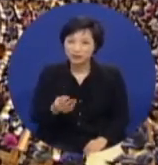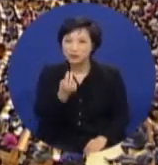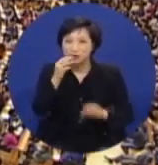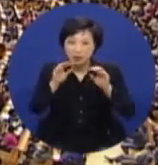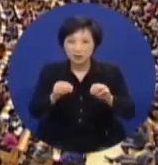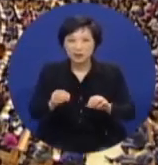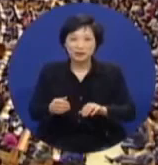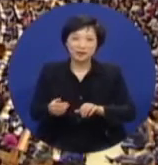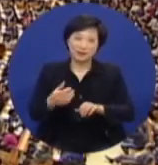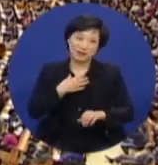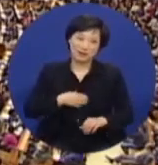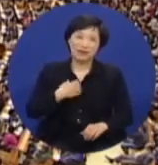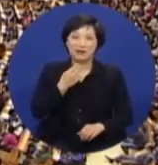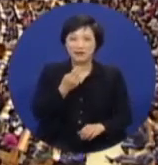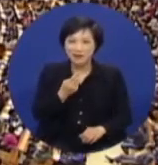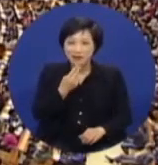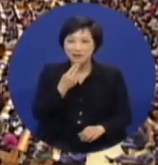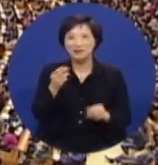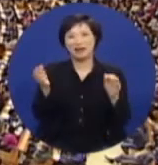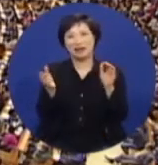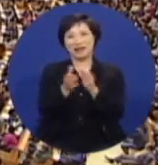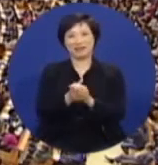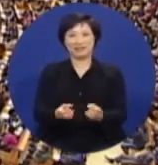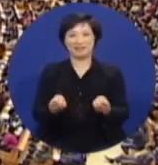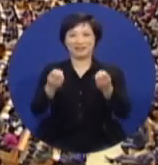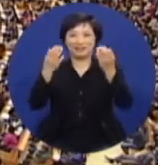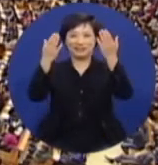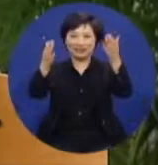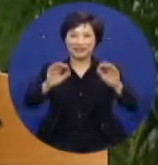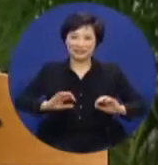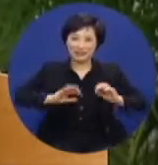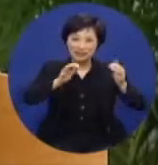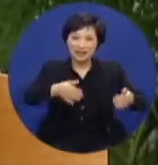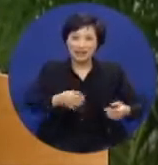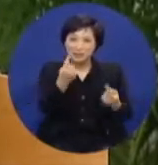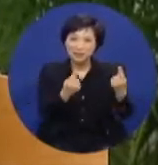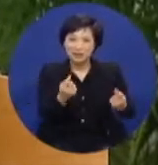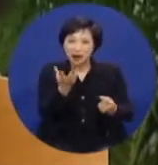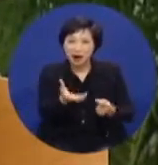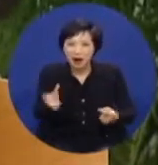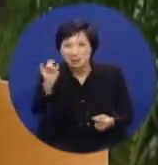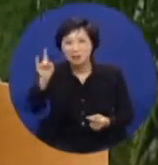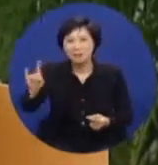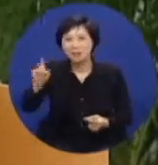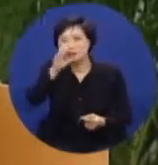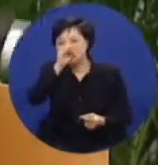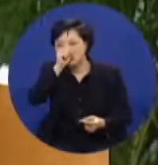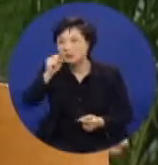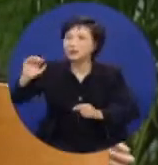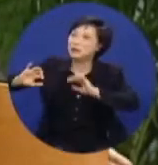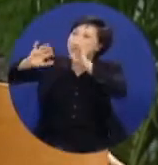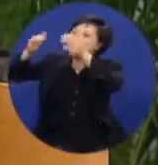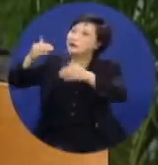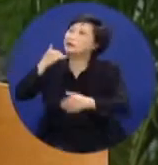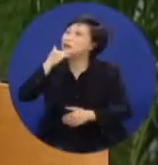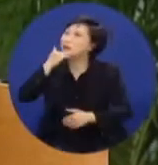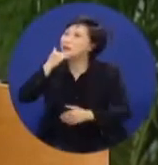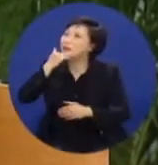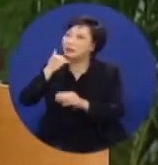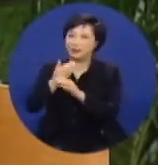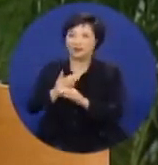없어요 할렐루야 23 보다 5 엄만 왜 좋은 찬도 기다리니까 요